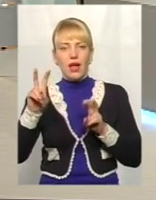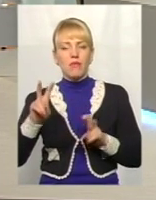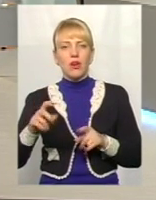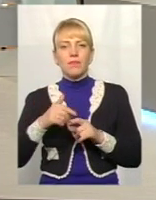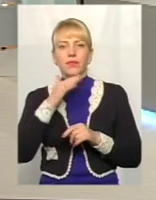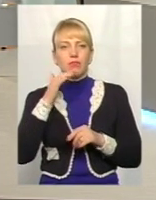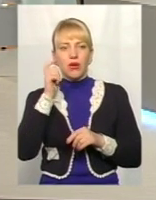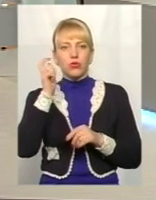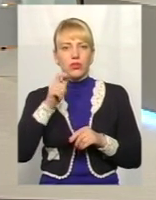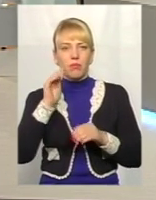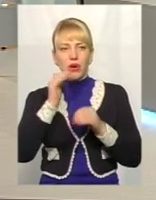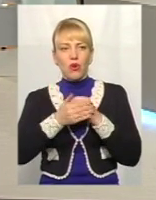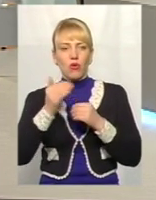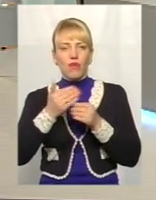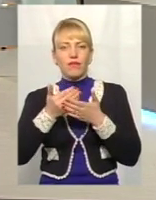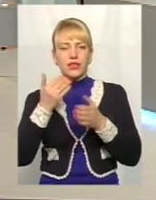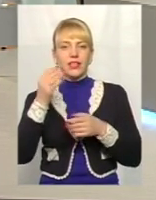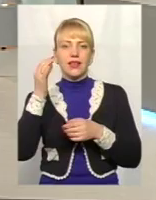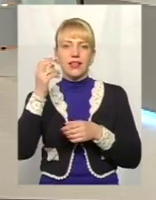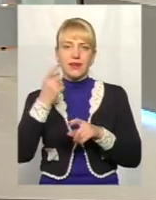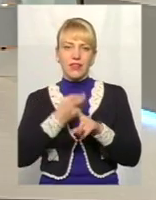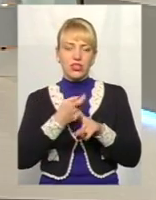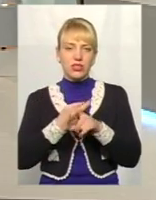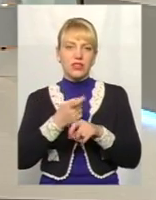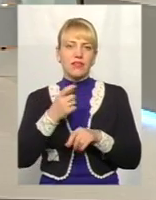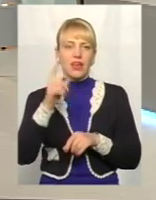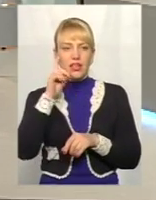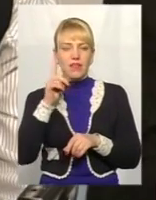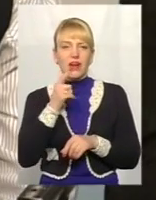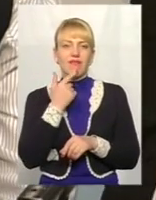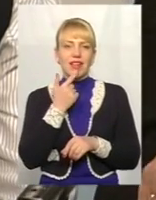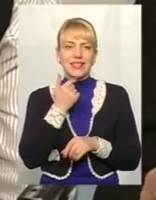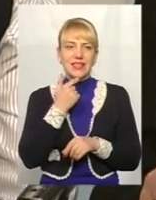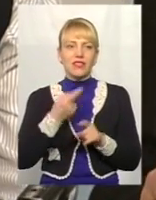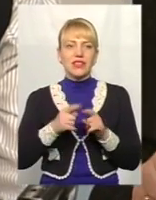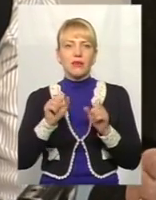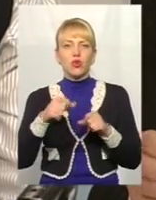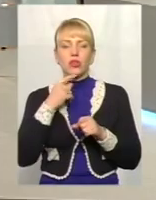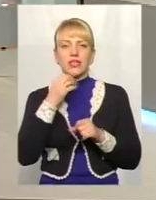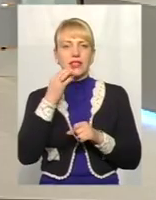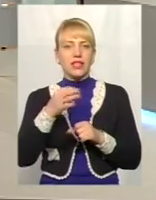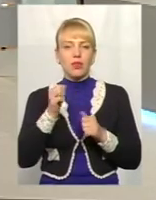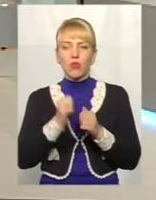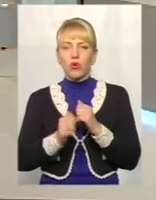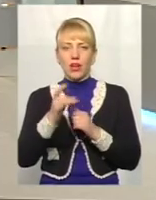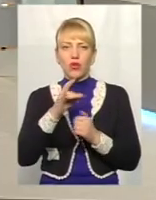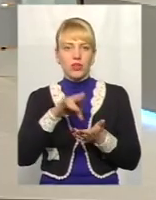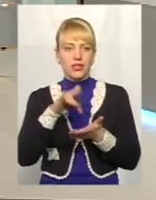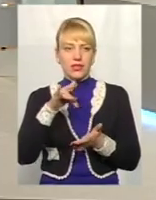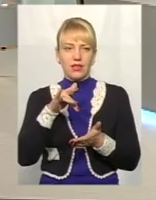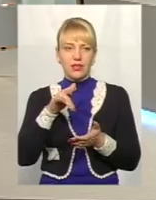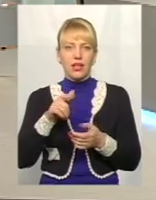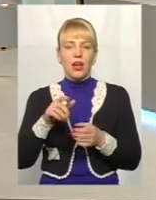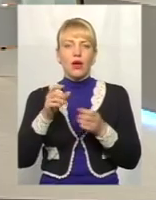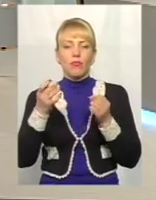українців переховувало від німців, євреїв, от, і в Красилеві, і це можна сказати про кожен районний центр.